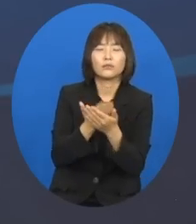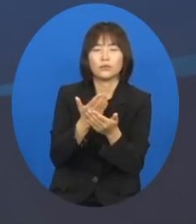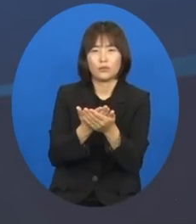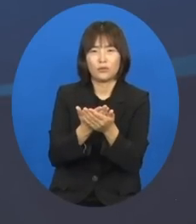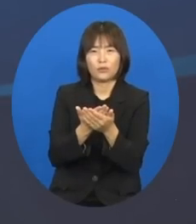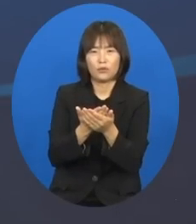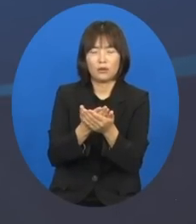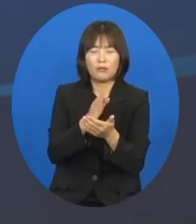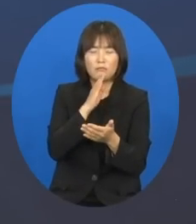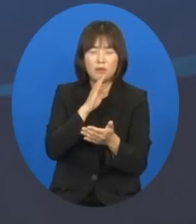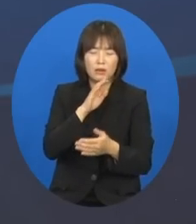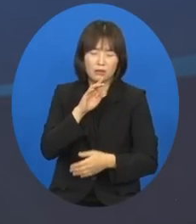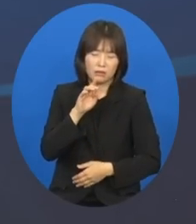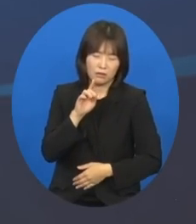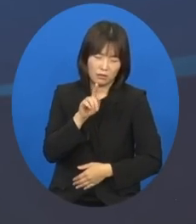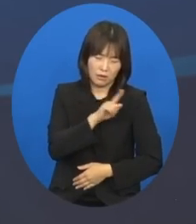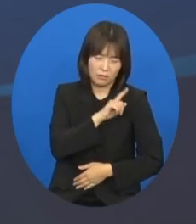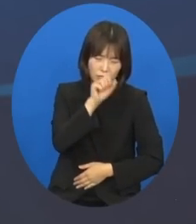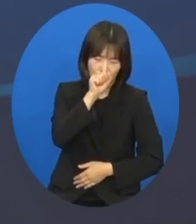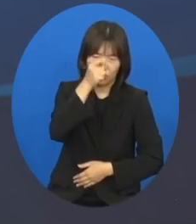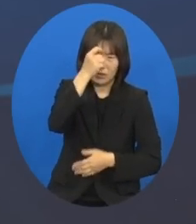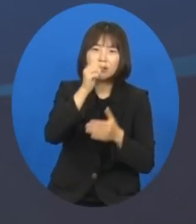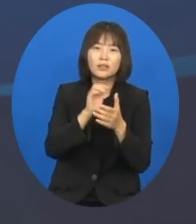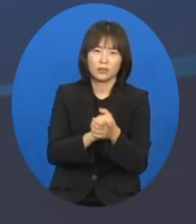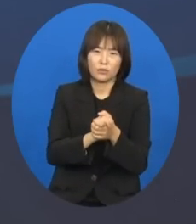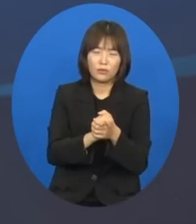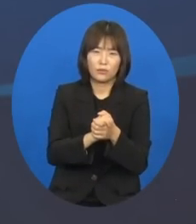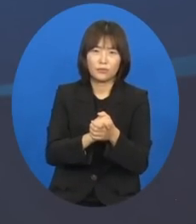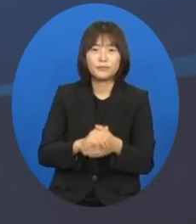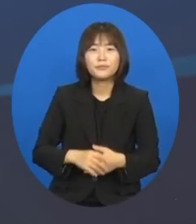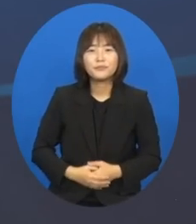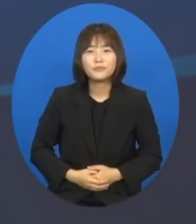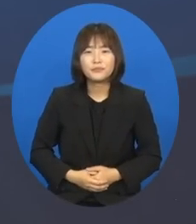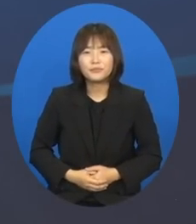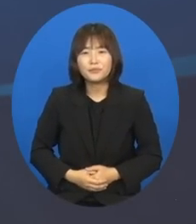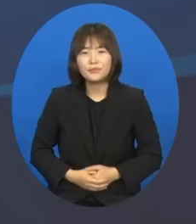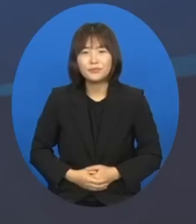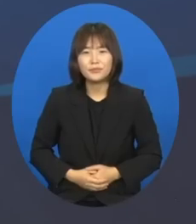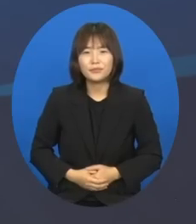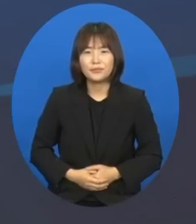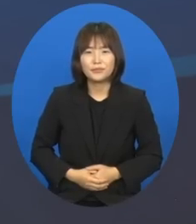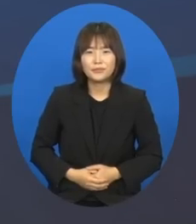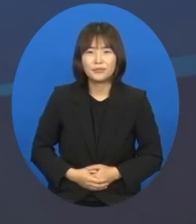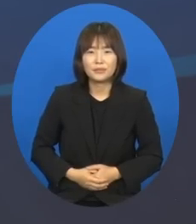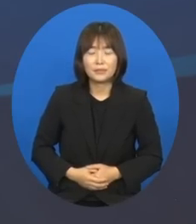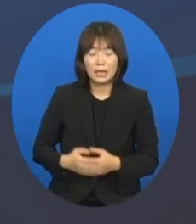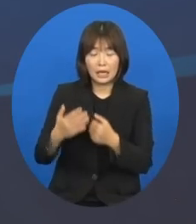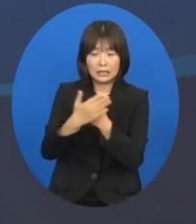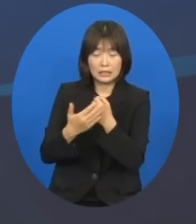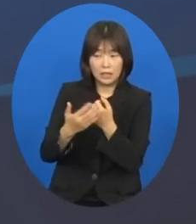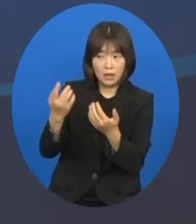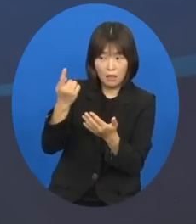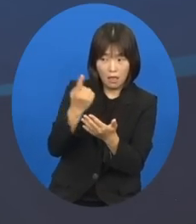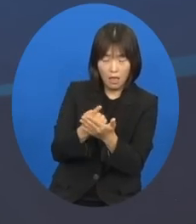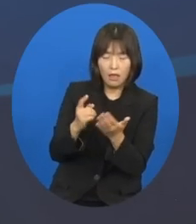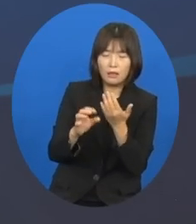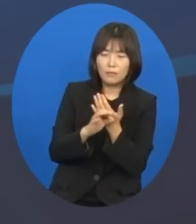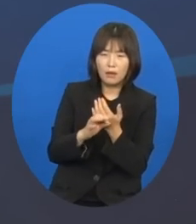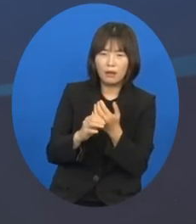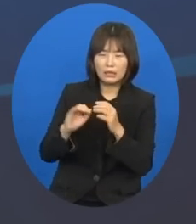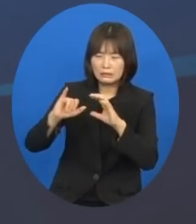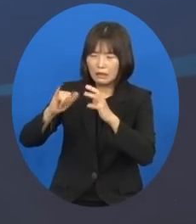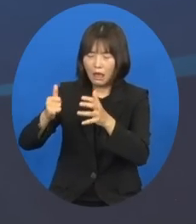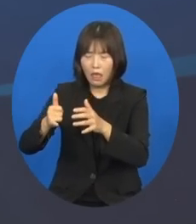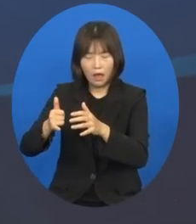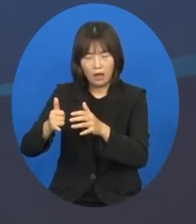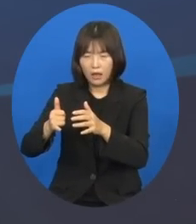기도입니다 성도에게 은혜가 임했다 자녀에게 은혜가 임했다 세상이 감당하지 못하는 겁니다 그렇게